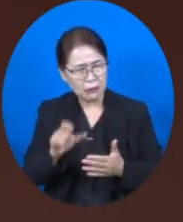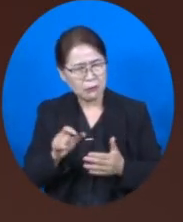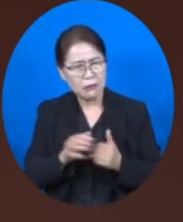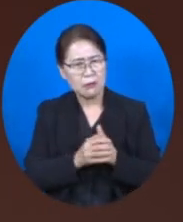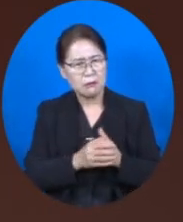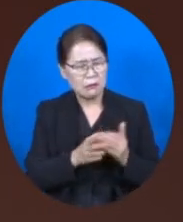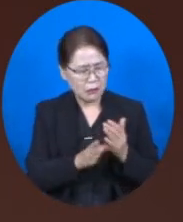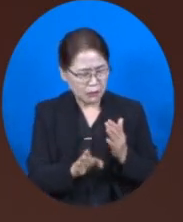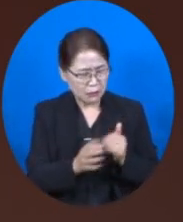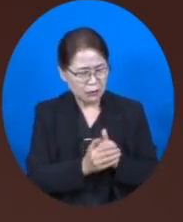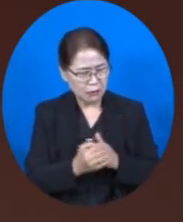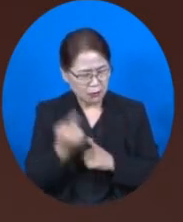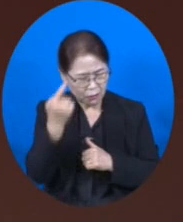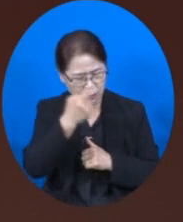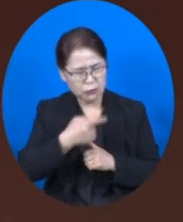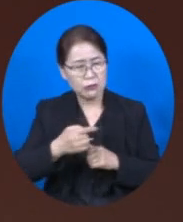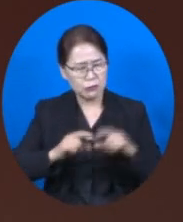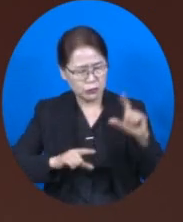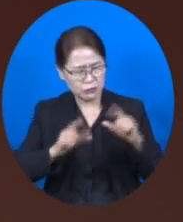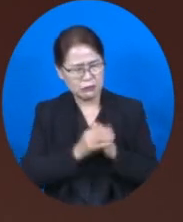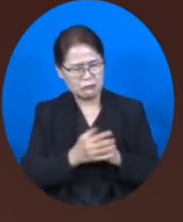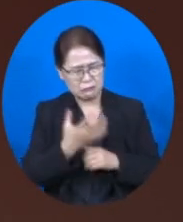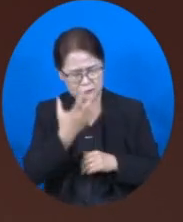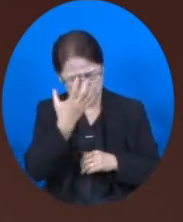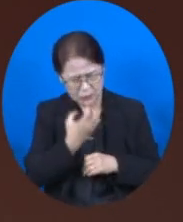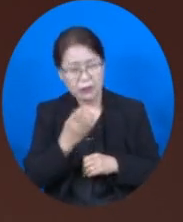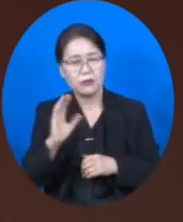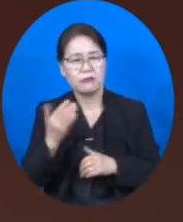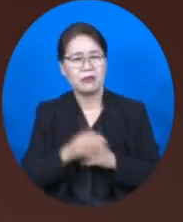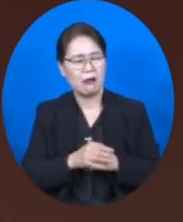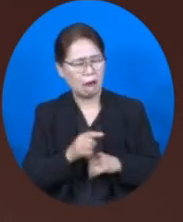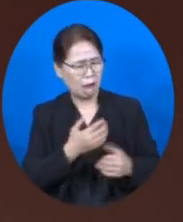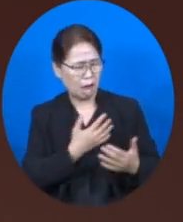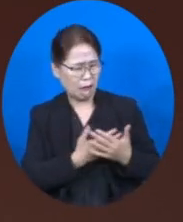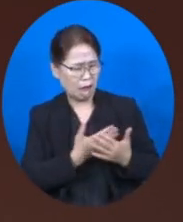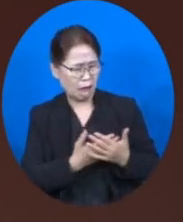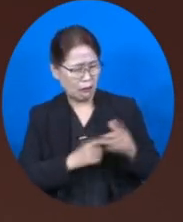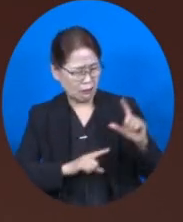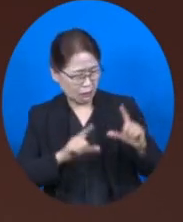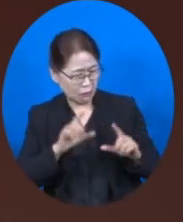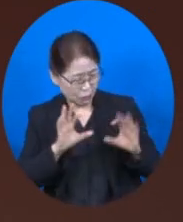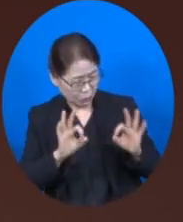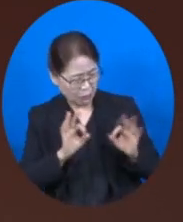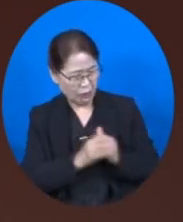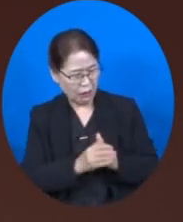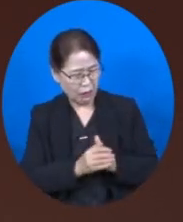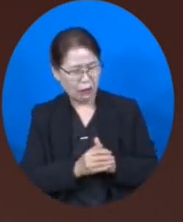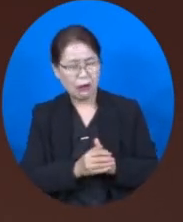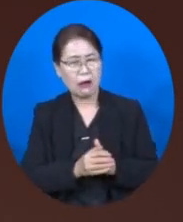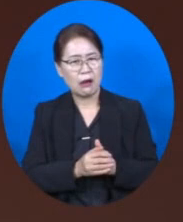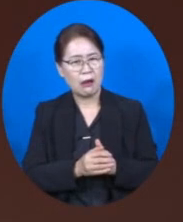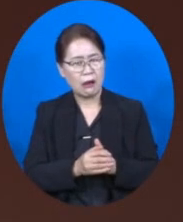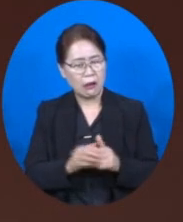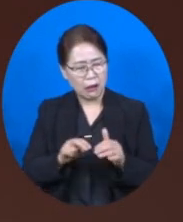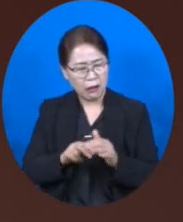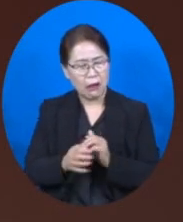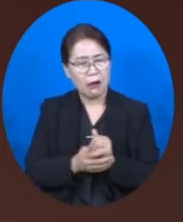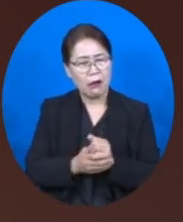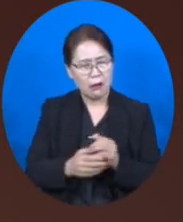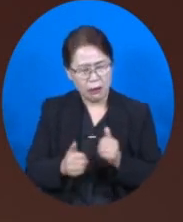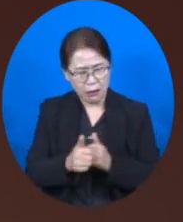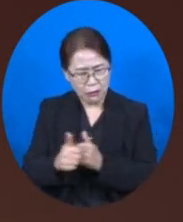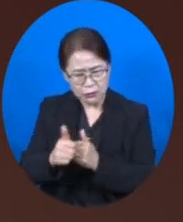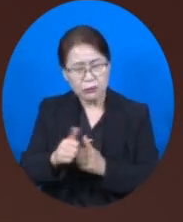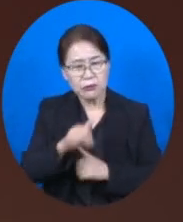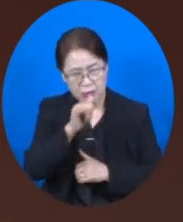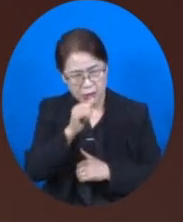그래서 우리는 그 사람의 얼굴을 보면서 긴장했네 아니 뭔가 쫓기고 있네라고 하는 것을 읽을 수가 있는